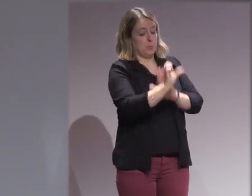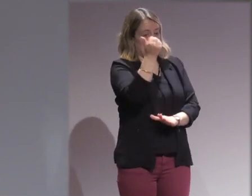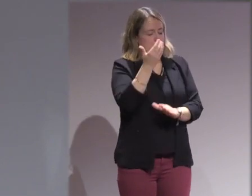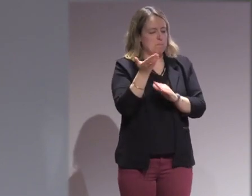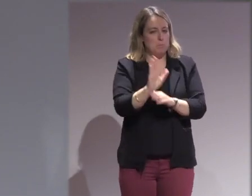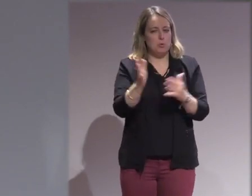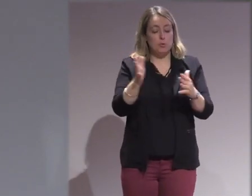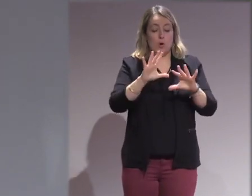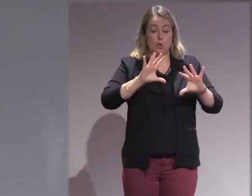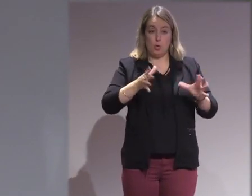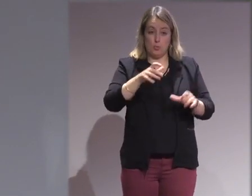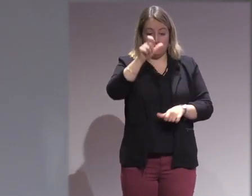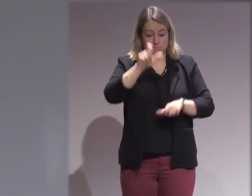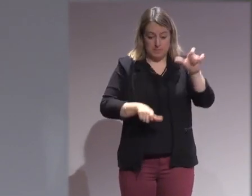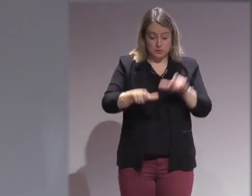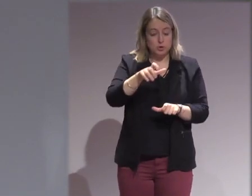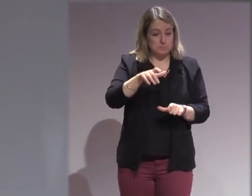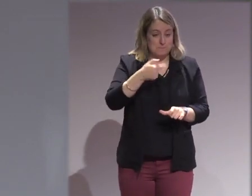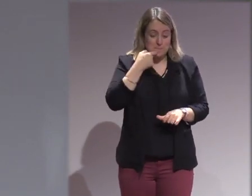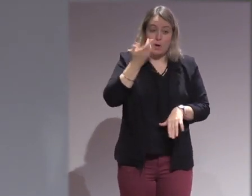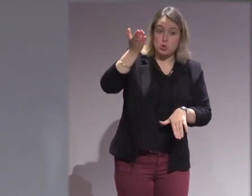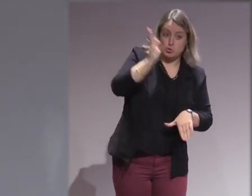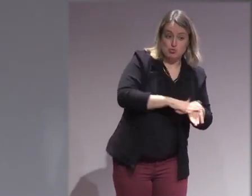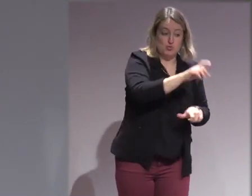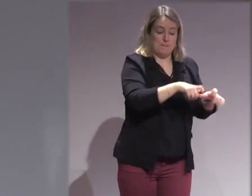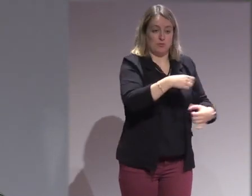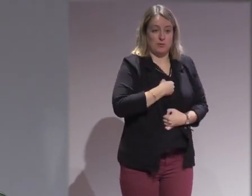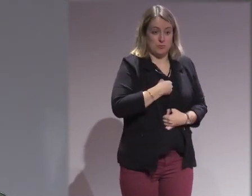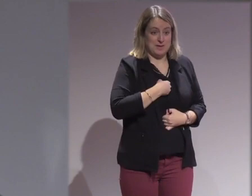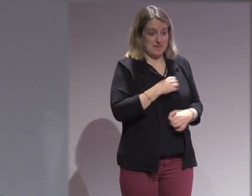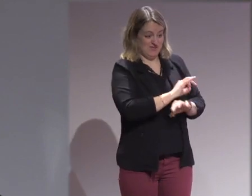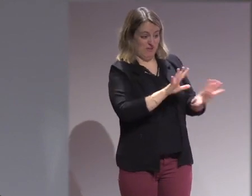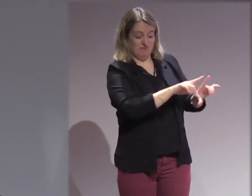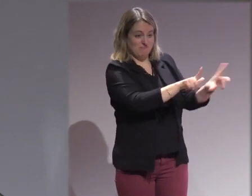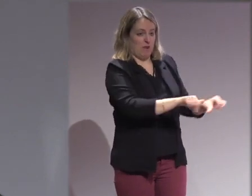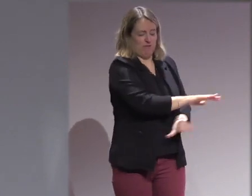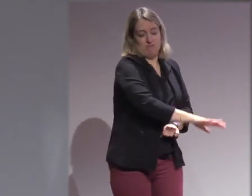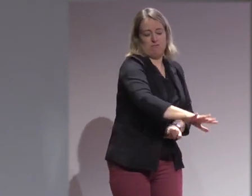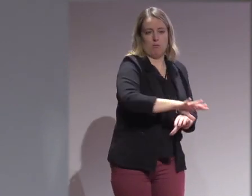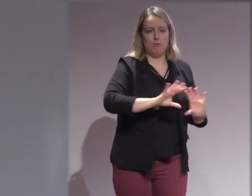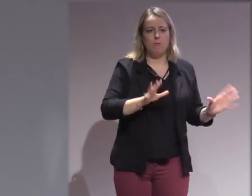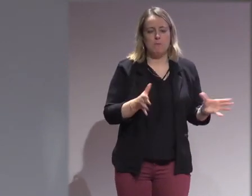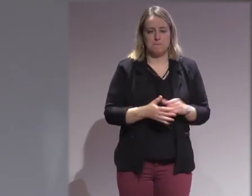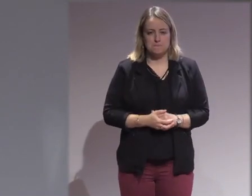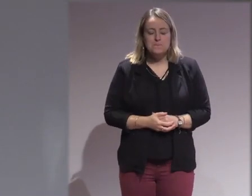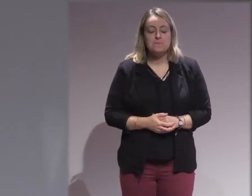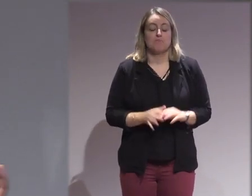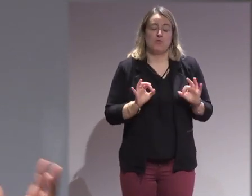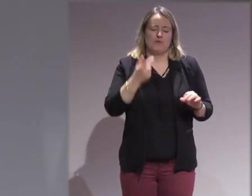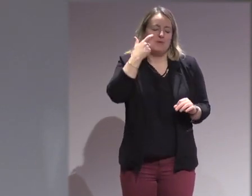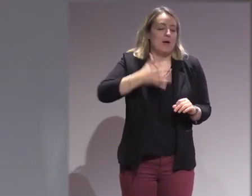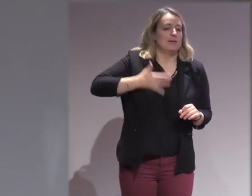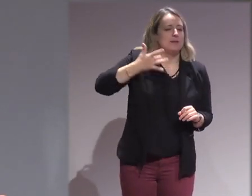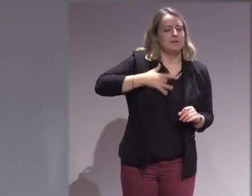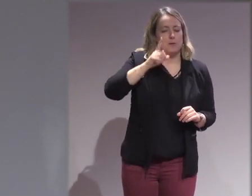discours sur les adoptés a existé pendant un certain nombre d'années sans les adopter. Et là, vous allez voir que c'est très intéressant parce qu'il y a aussi tout un ensemble